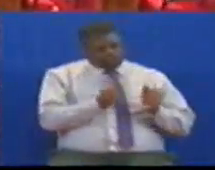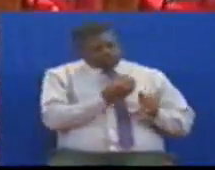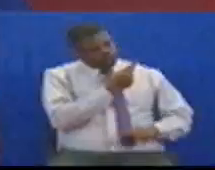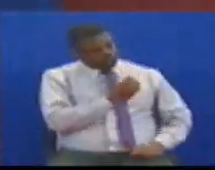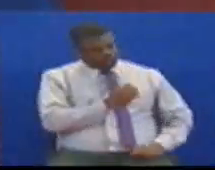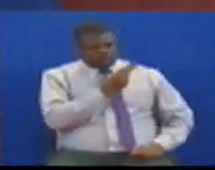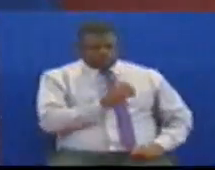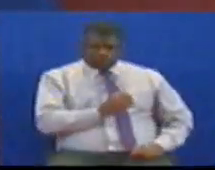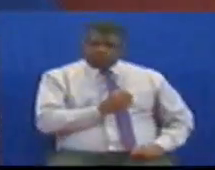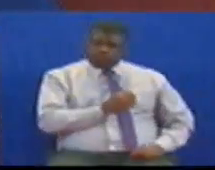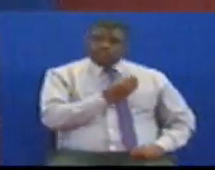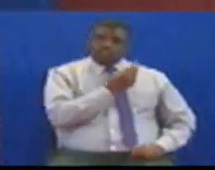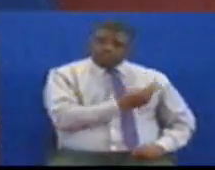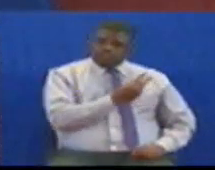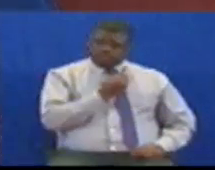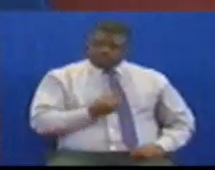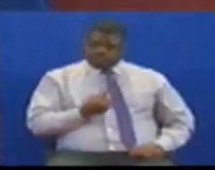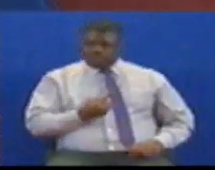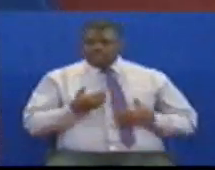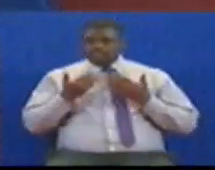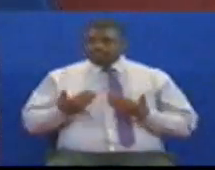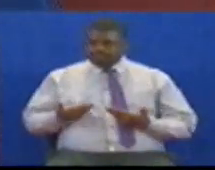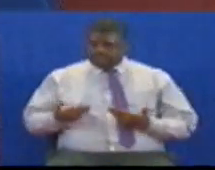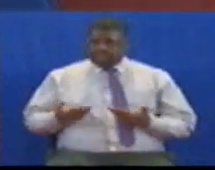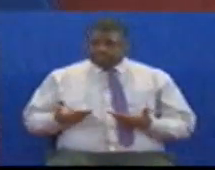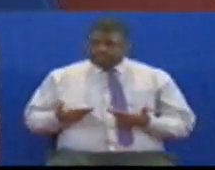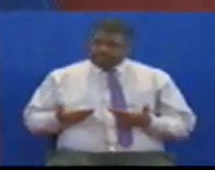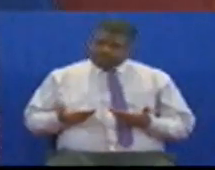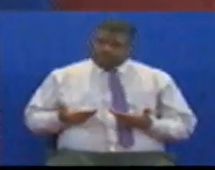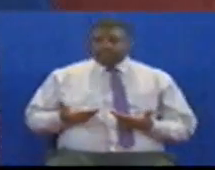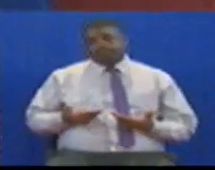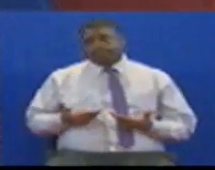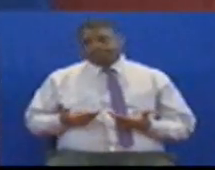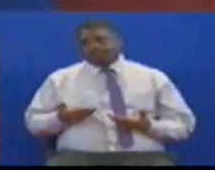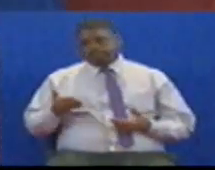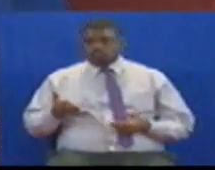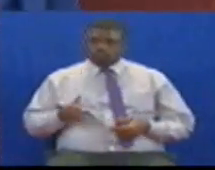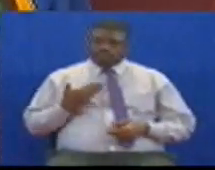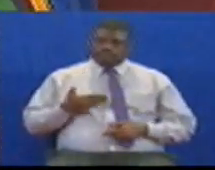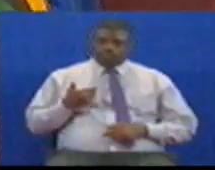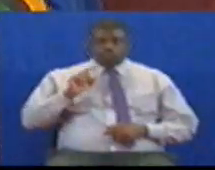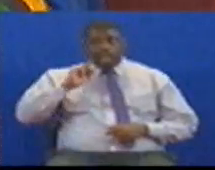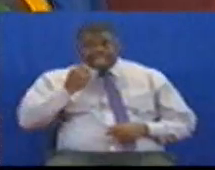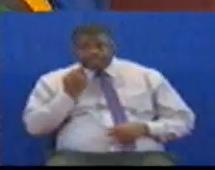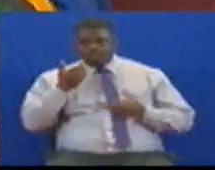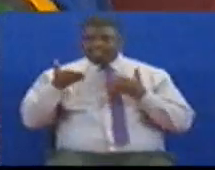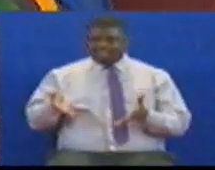2020-2021. Asante sana. Kisha shughuli zetu sasa, waheshimiwa wabunge, tunataka tutest mitambo kidogo